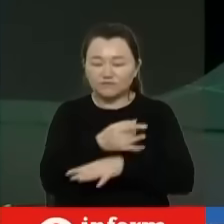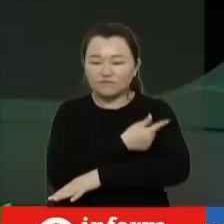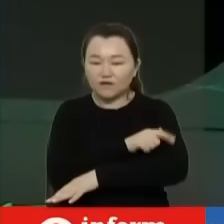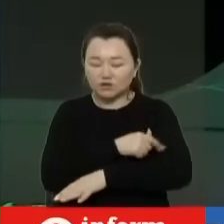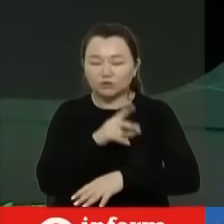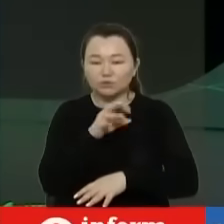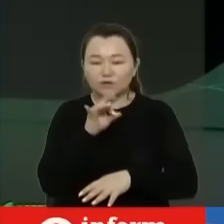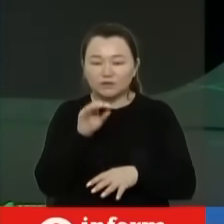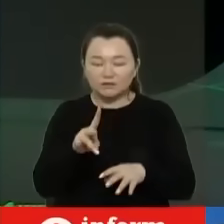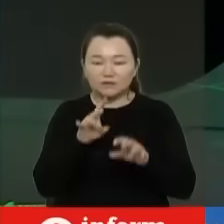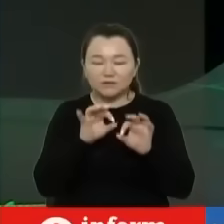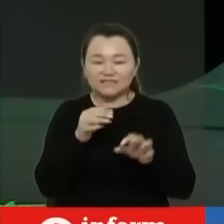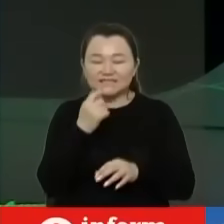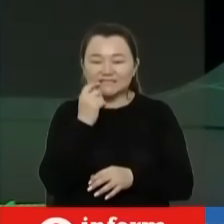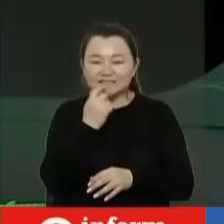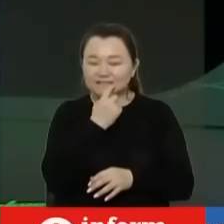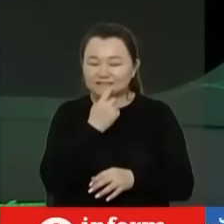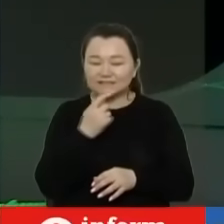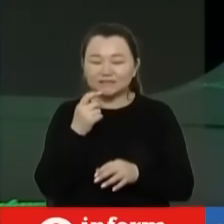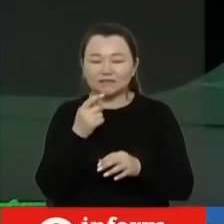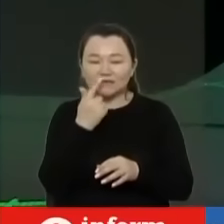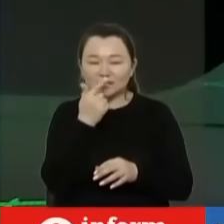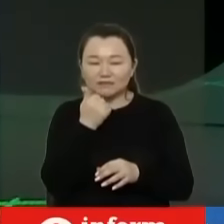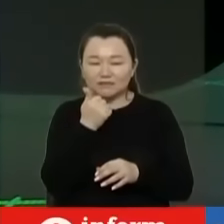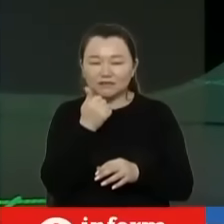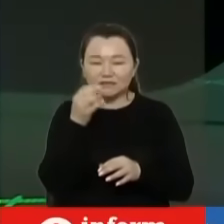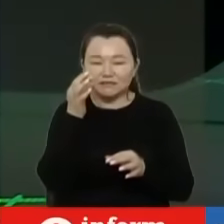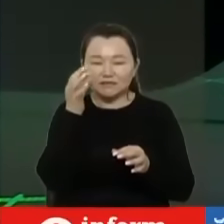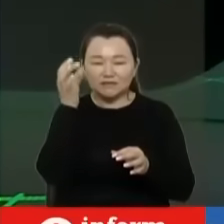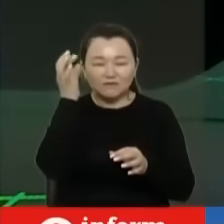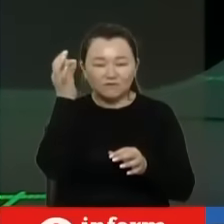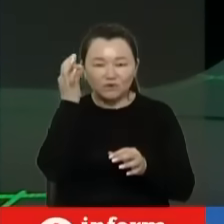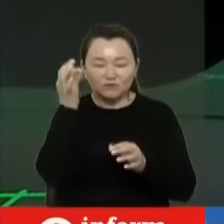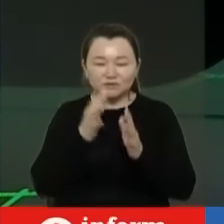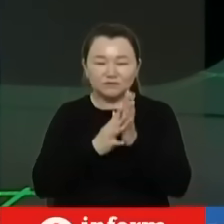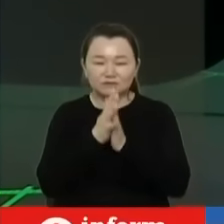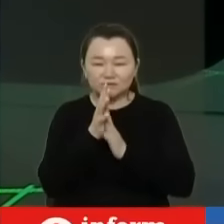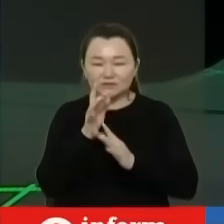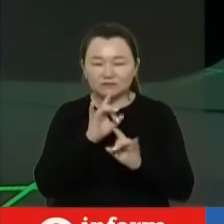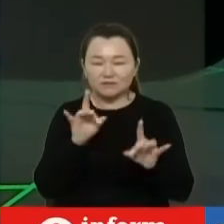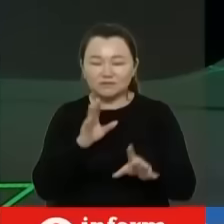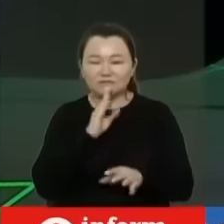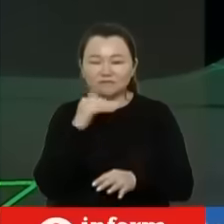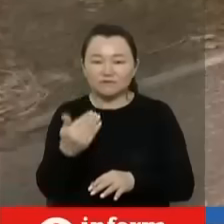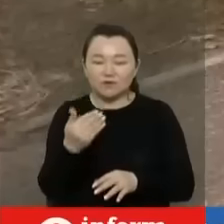Нұрадин Рақай тіс арасында қызыл қылғаптаған қыздың ахуалын біліп келген еді.